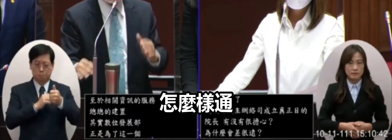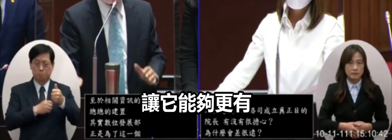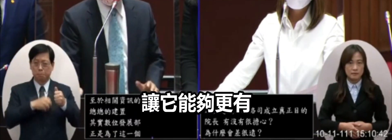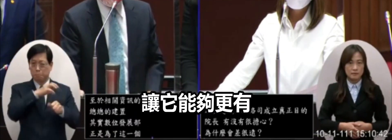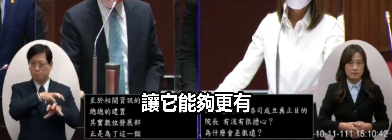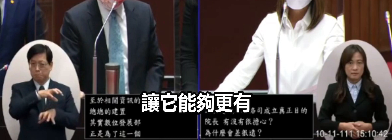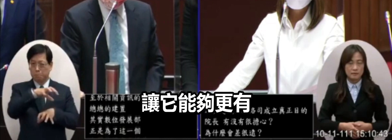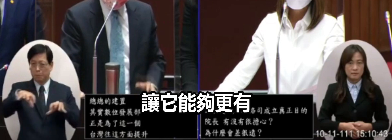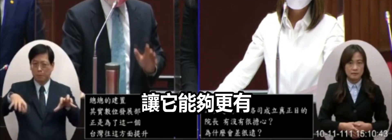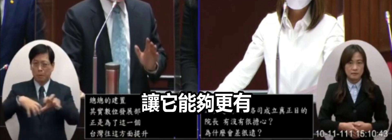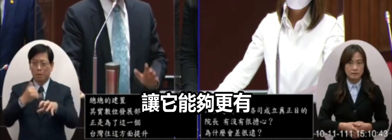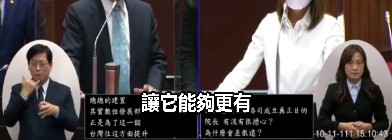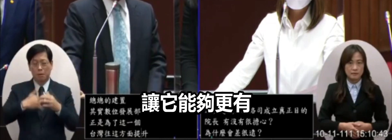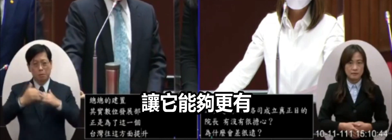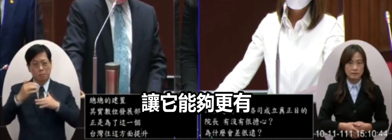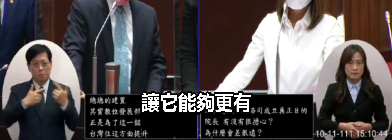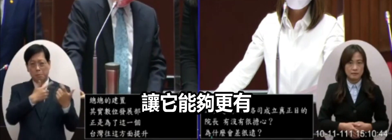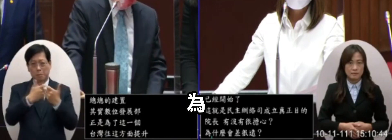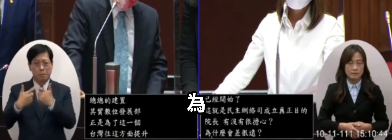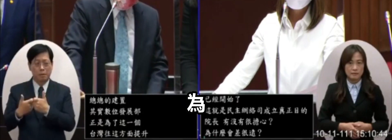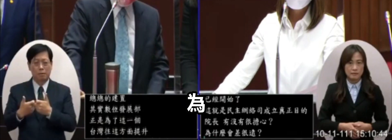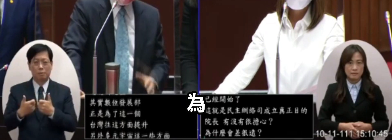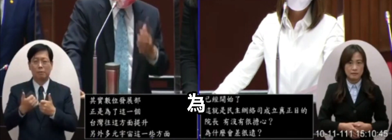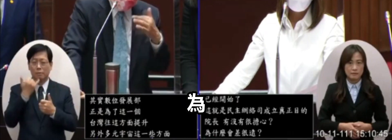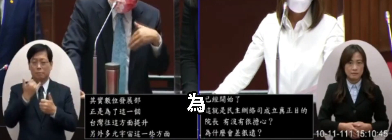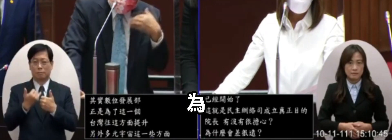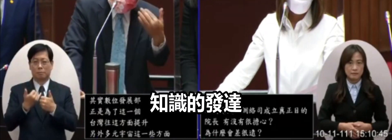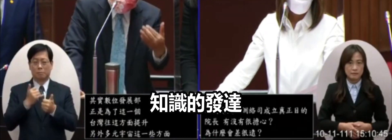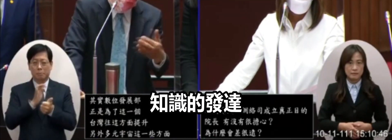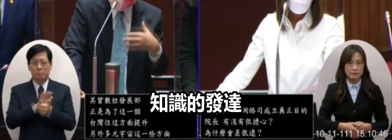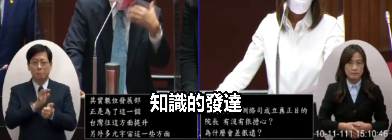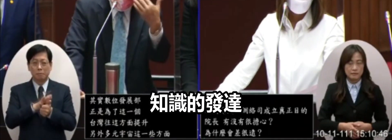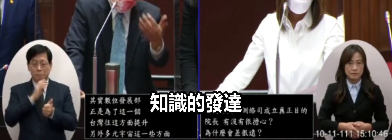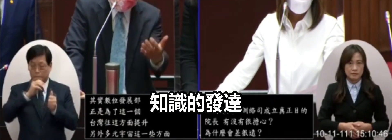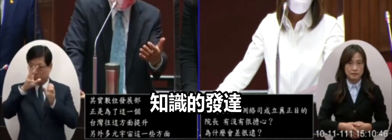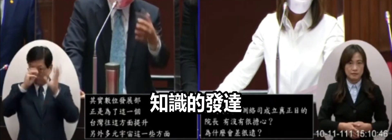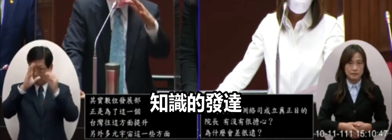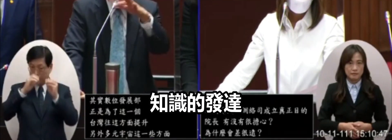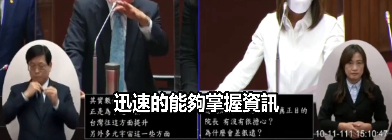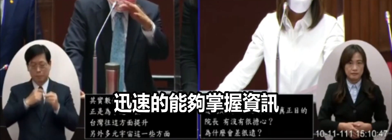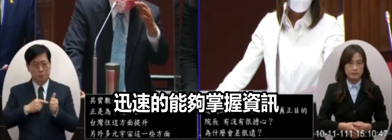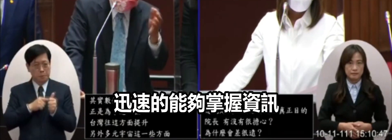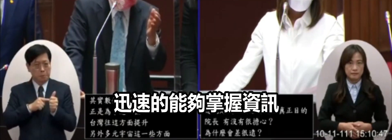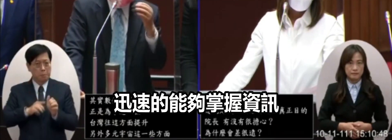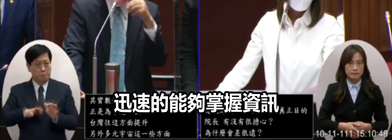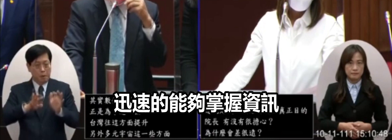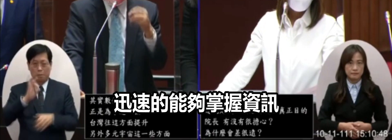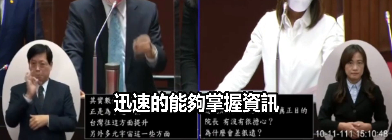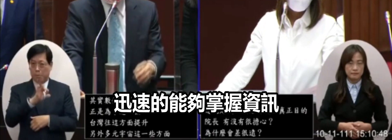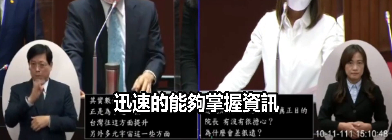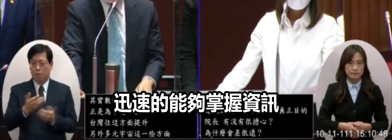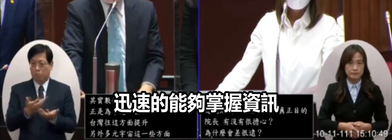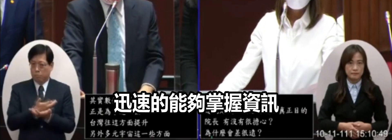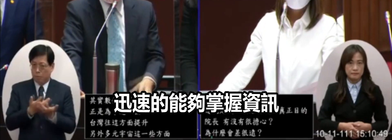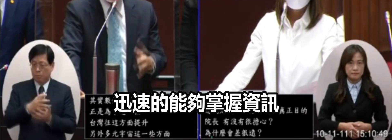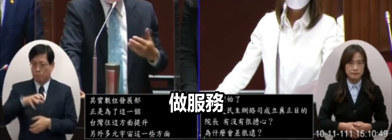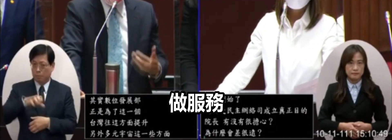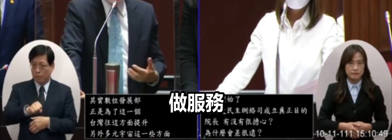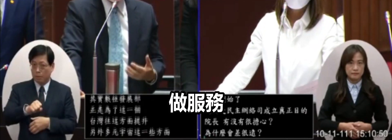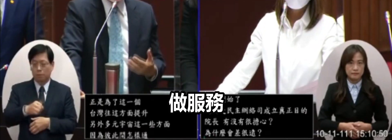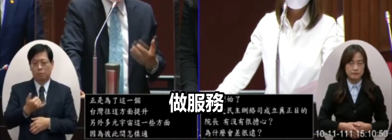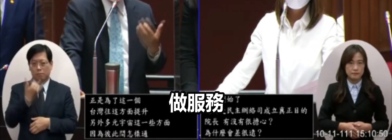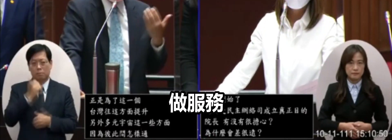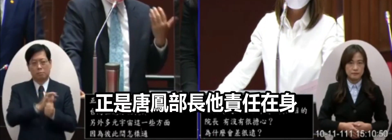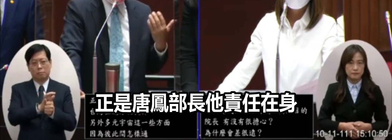通，让它能够更有为知识的发达迅速的能够掌握资讯